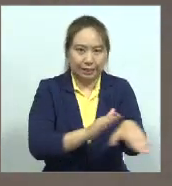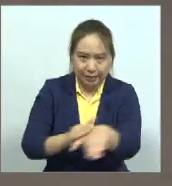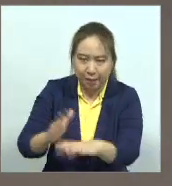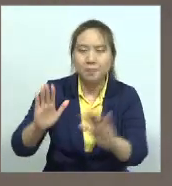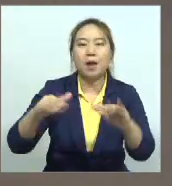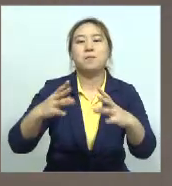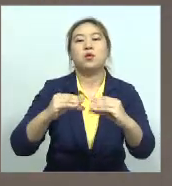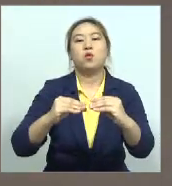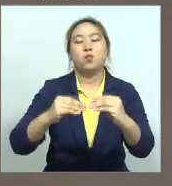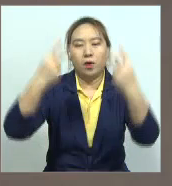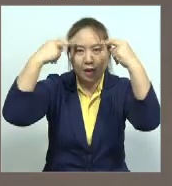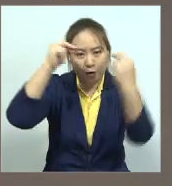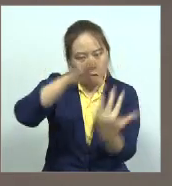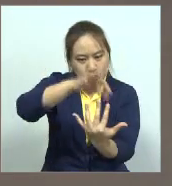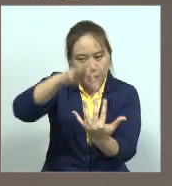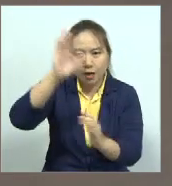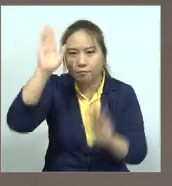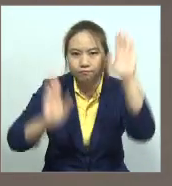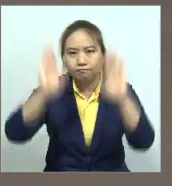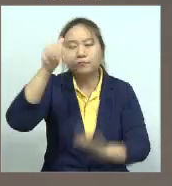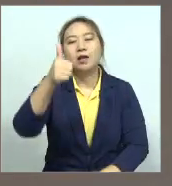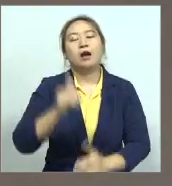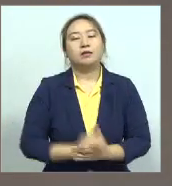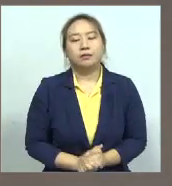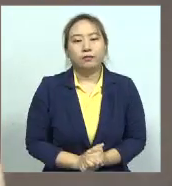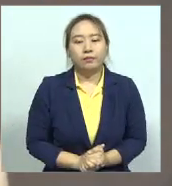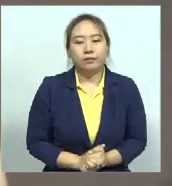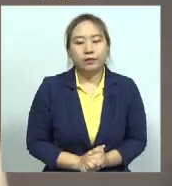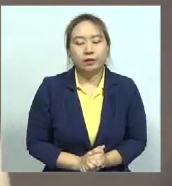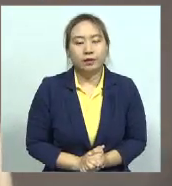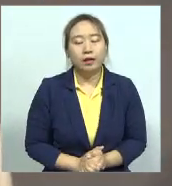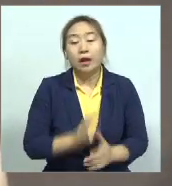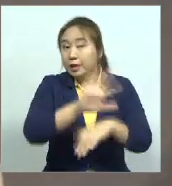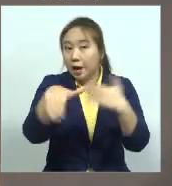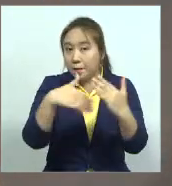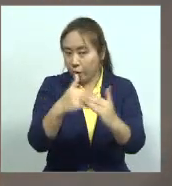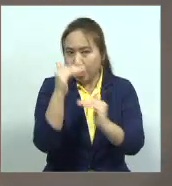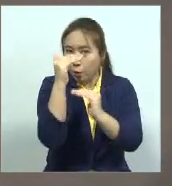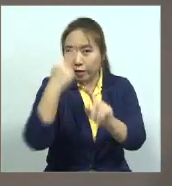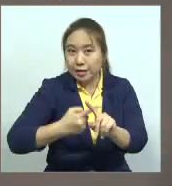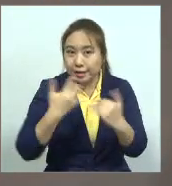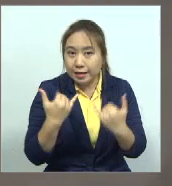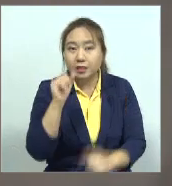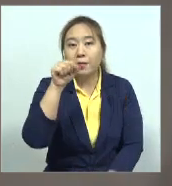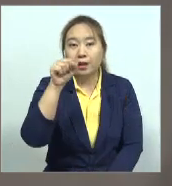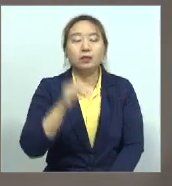แล้ว มันจะทอดเวลา แสดงว่า ก็อยู่ที่ประธาน อยู่ภายในเด ือ น ถ้